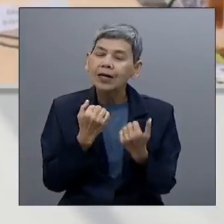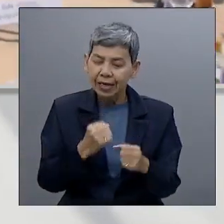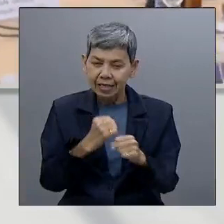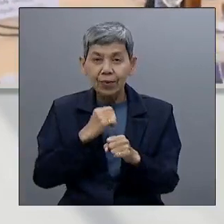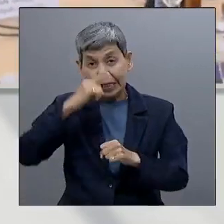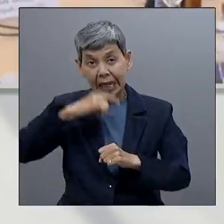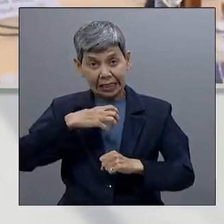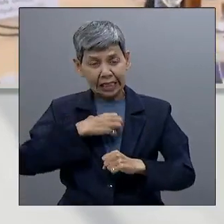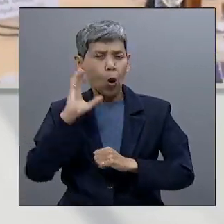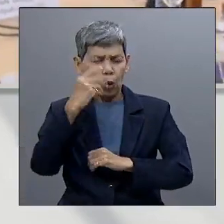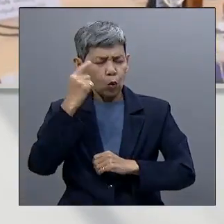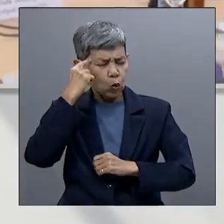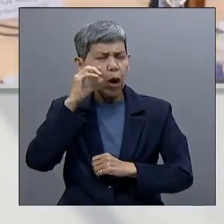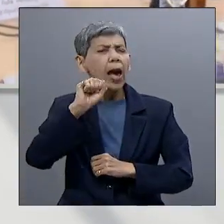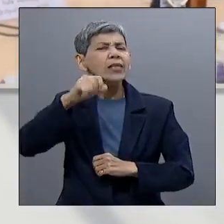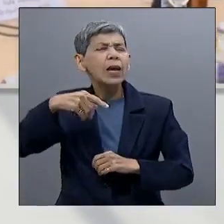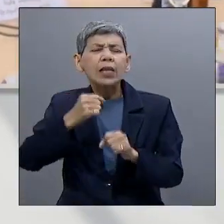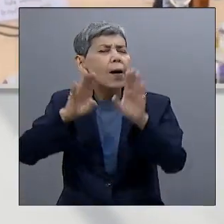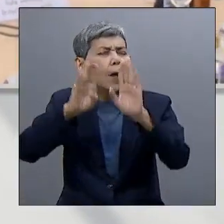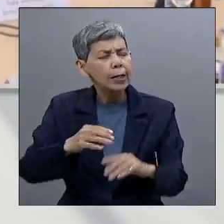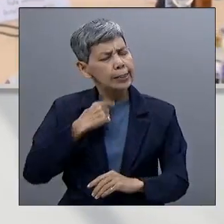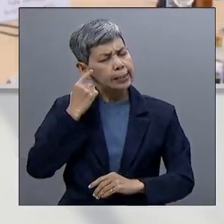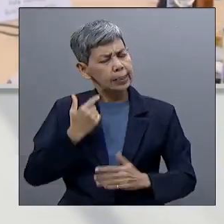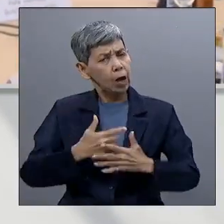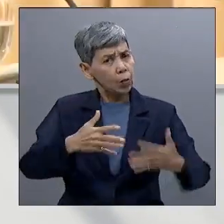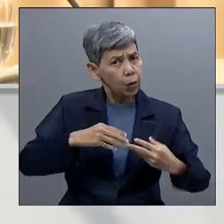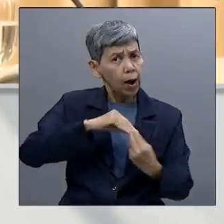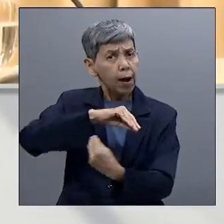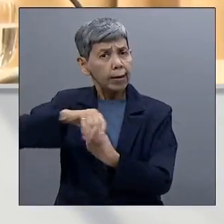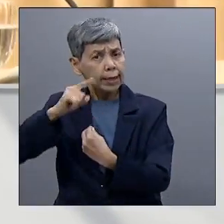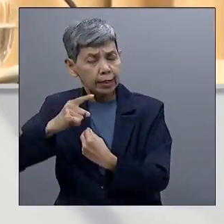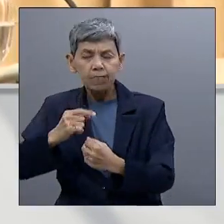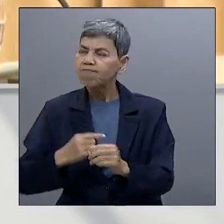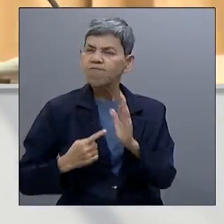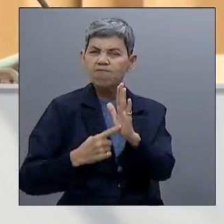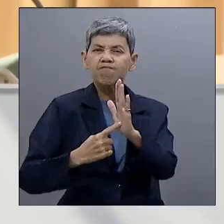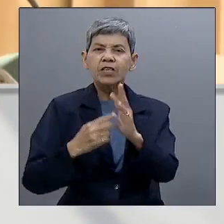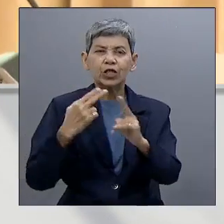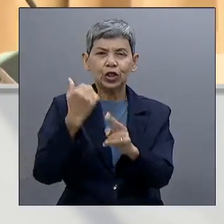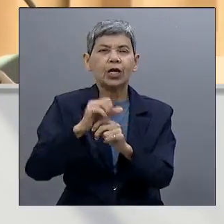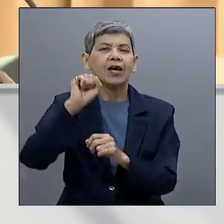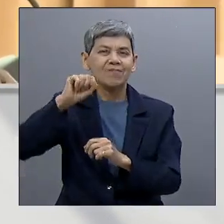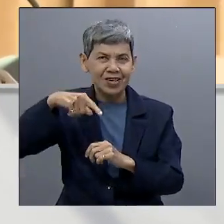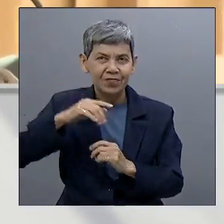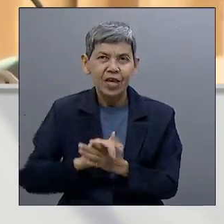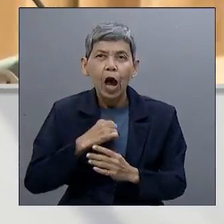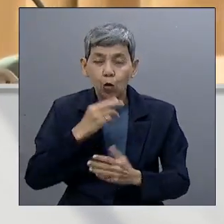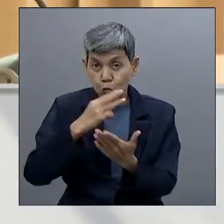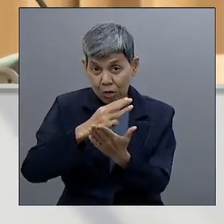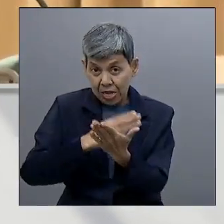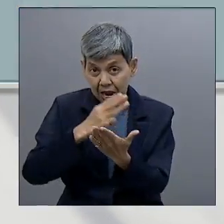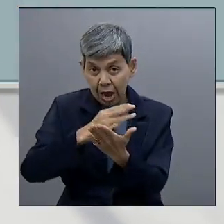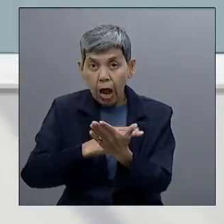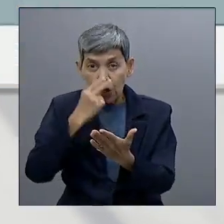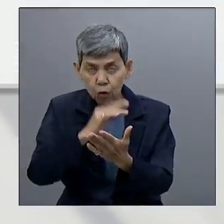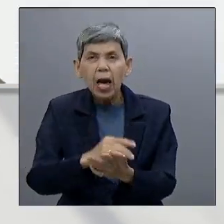อยากจะทำให้ทั่วโลกเข้าใจว่าจะเอาเรื่องรายได้เรื่องเศรษฐกิจเนี่ยแหละชูมาจากซอฟต์พาวเวอร์ดังนั้นในมุมมองนักวิชาการก็มองว่